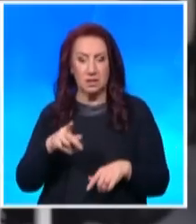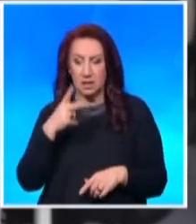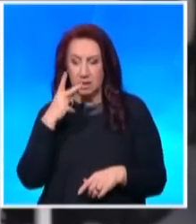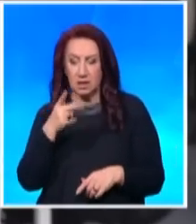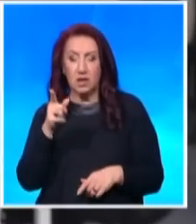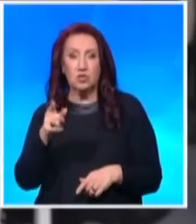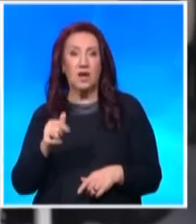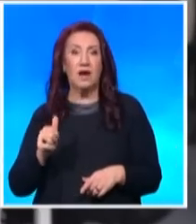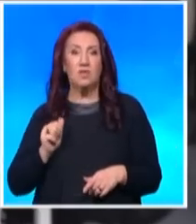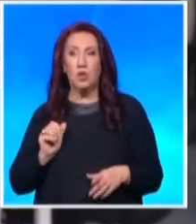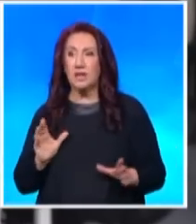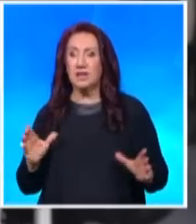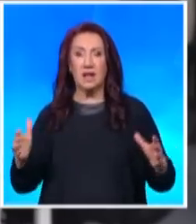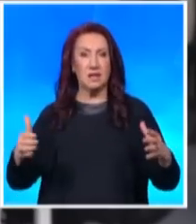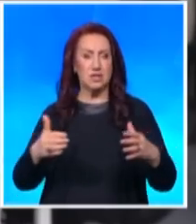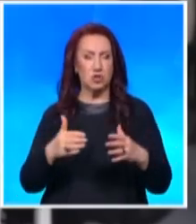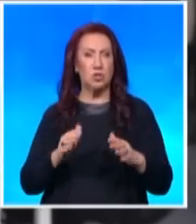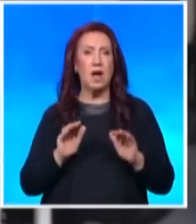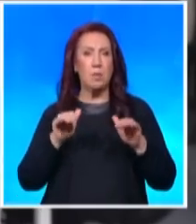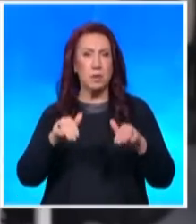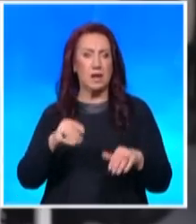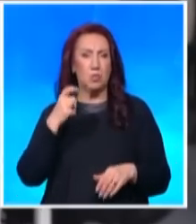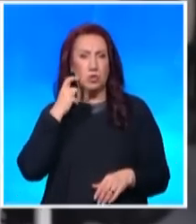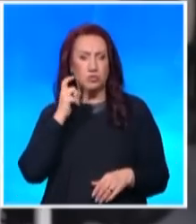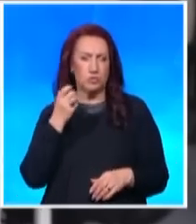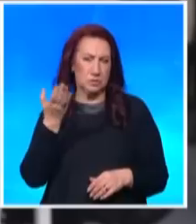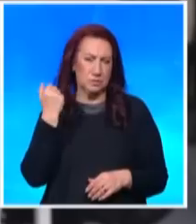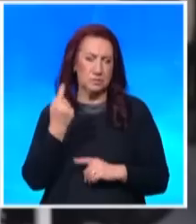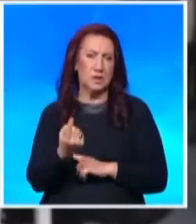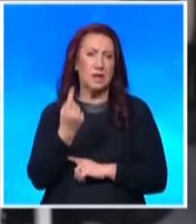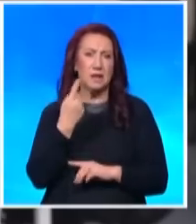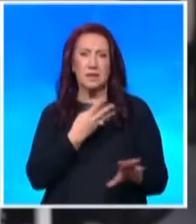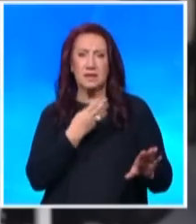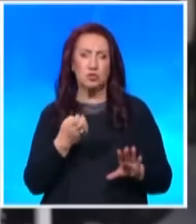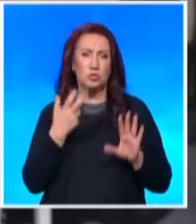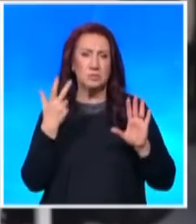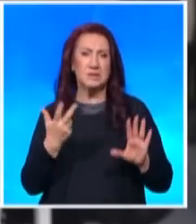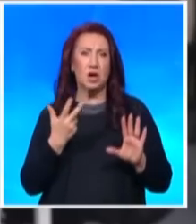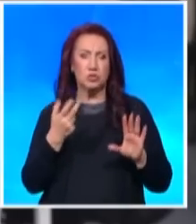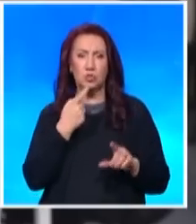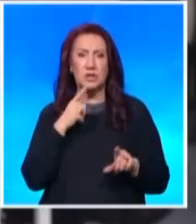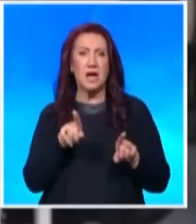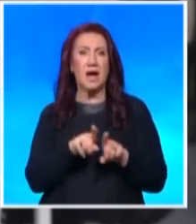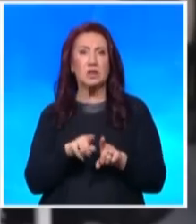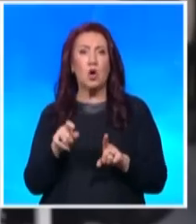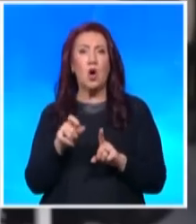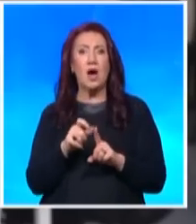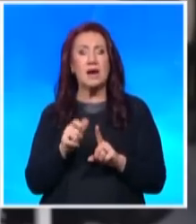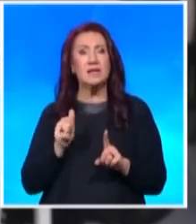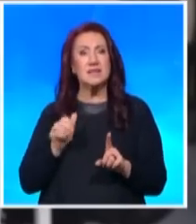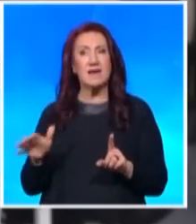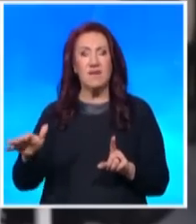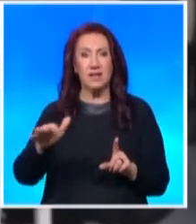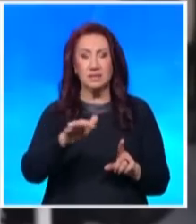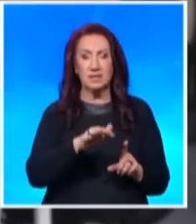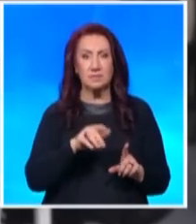парк Борисовата градина, която от 1988 година е резерват. Полицията и прокуратурата разследват незаконната сеч